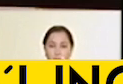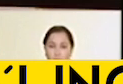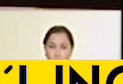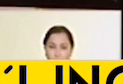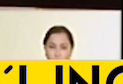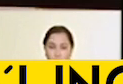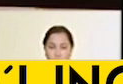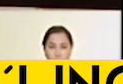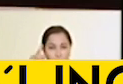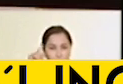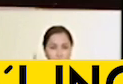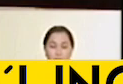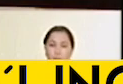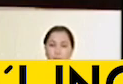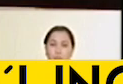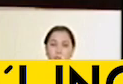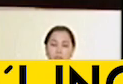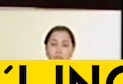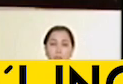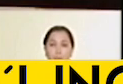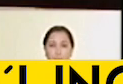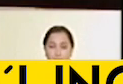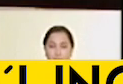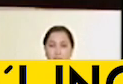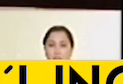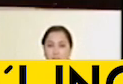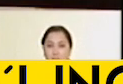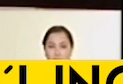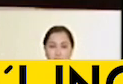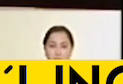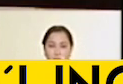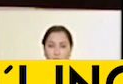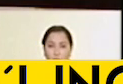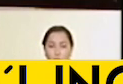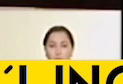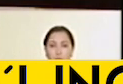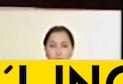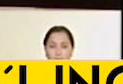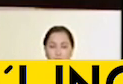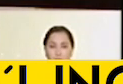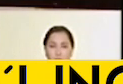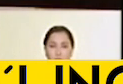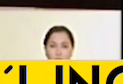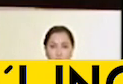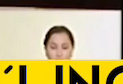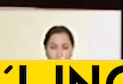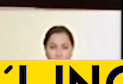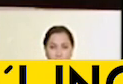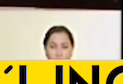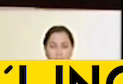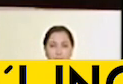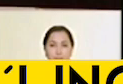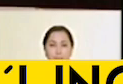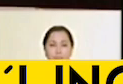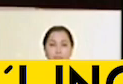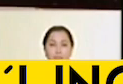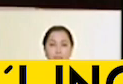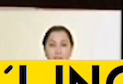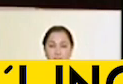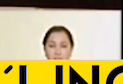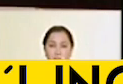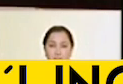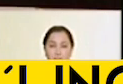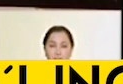bilib olgan bo'lsangiz, men sizga mustaqil bajarish uchun topshiriqni aytib o'taman.